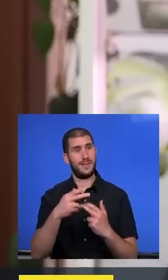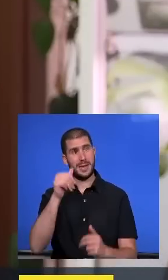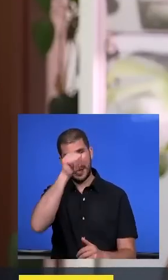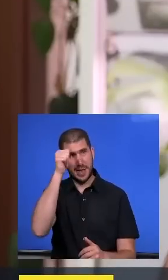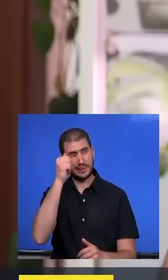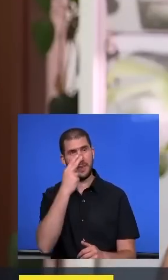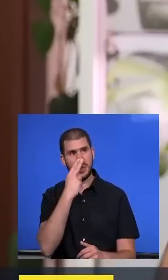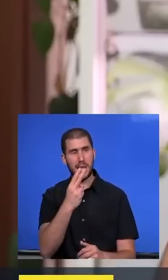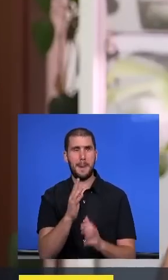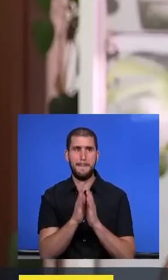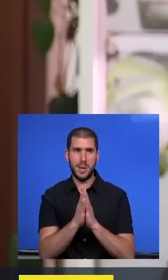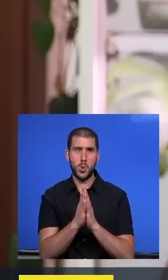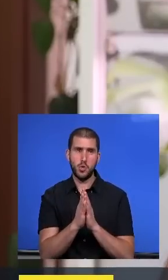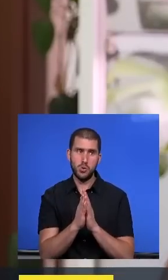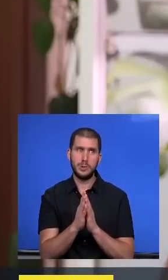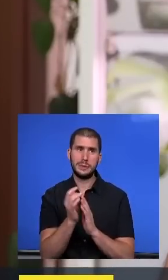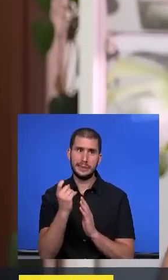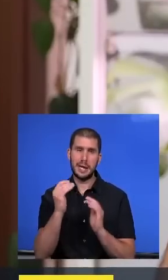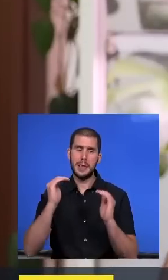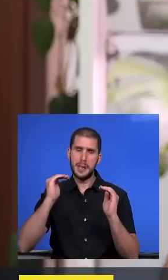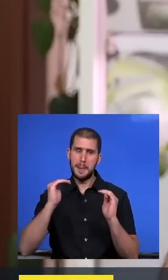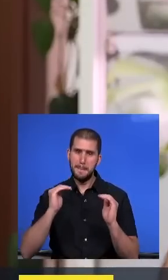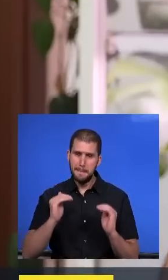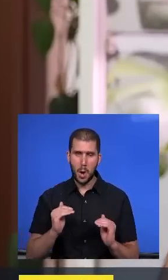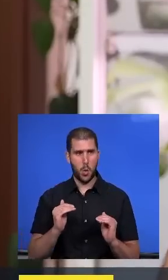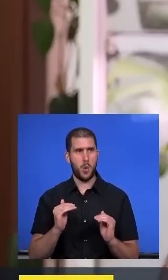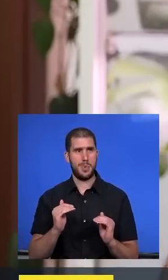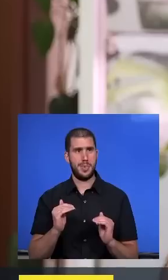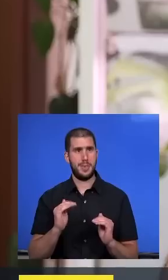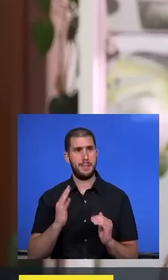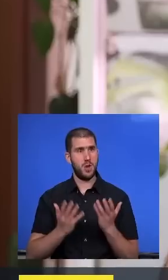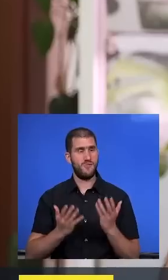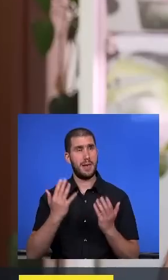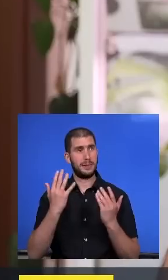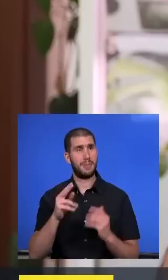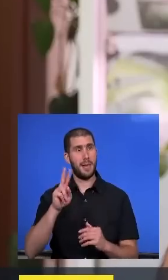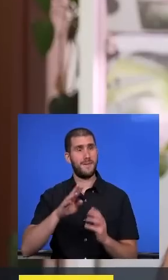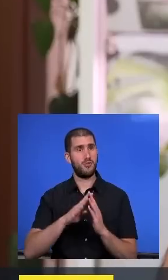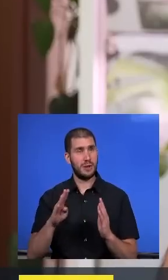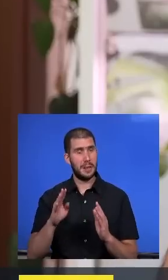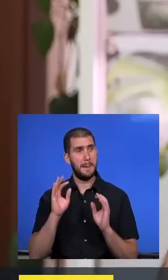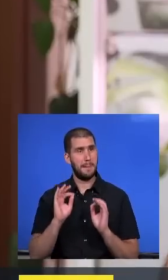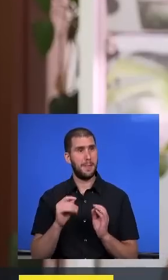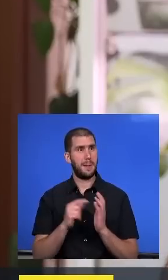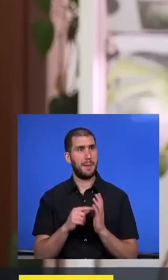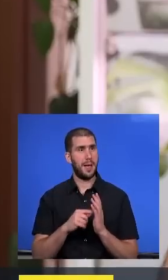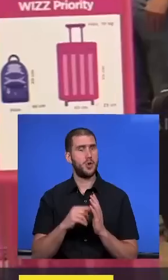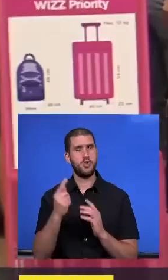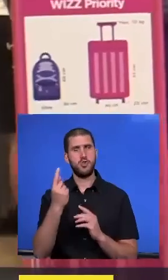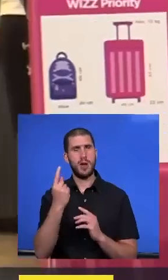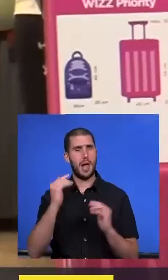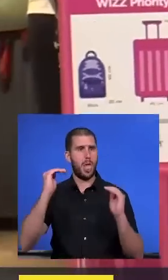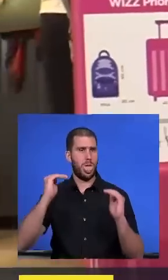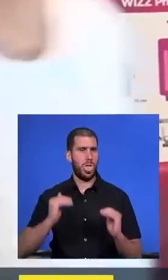נראה ביקוש אולי טיפה יותר נמוך ביחס למספרים של 2019 באמת בעקבות היחלשות של